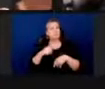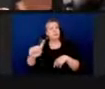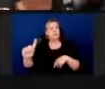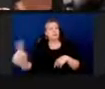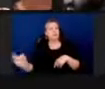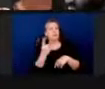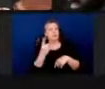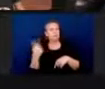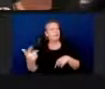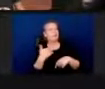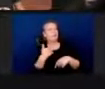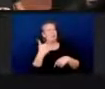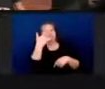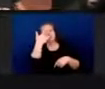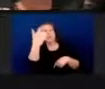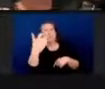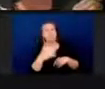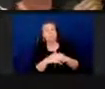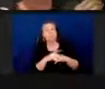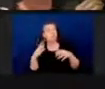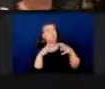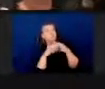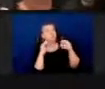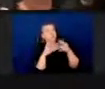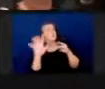wanapotagusana na